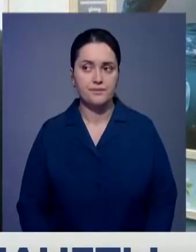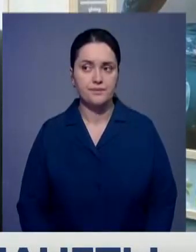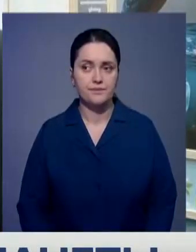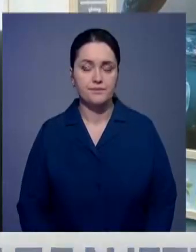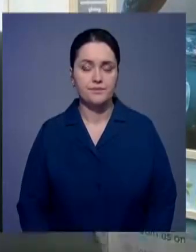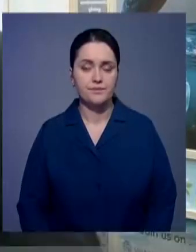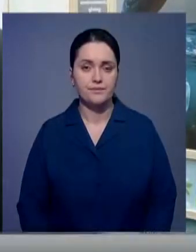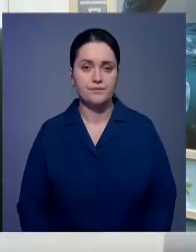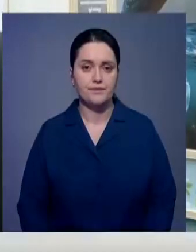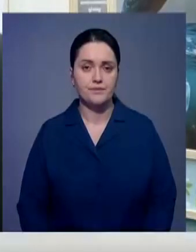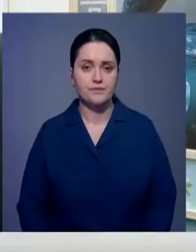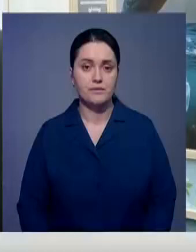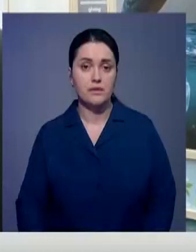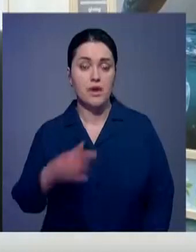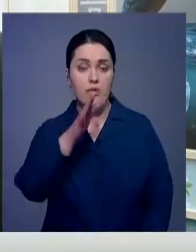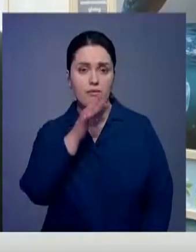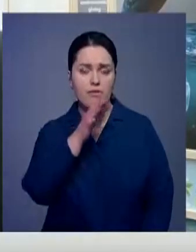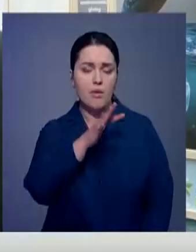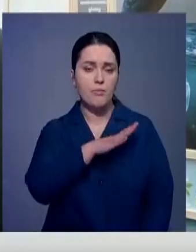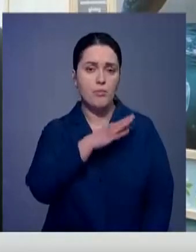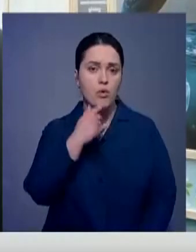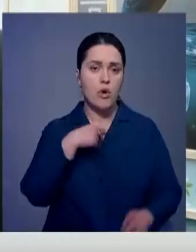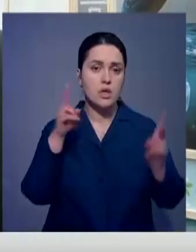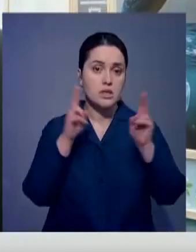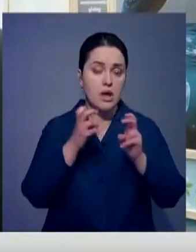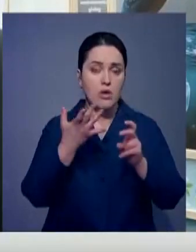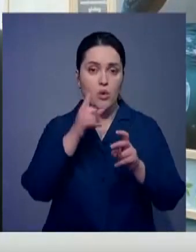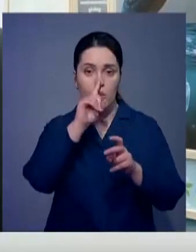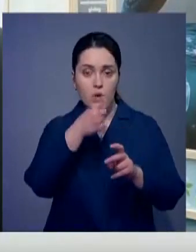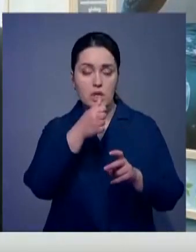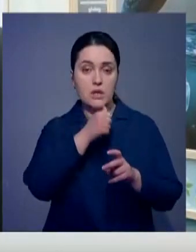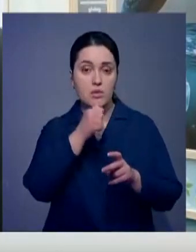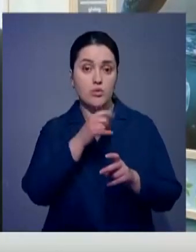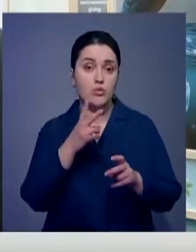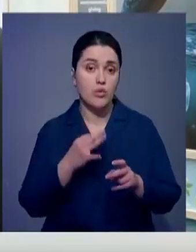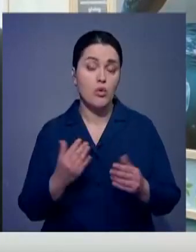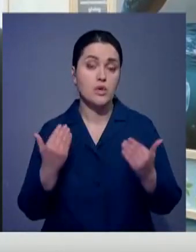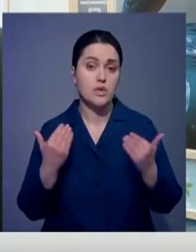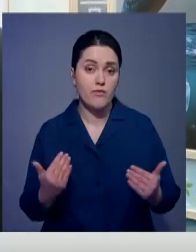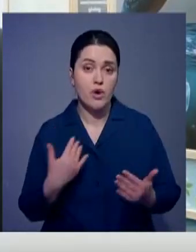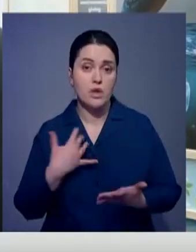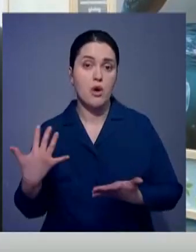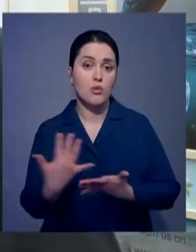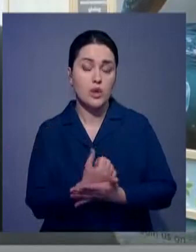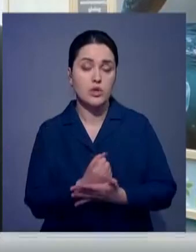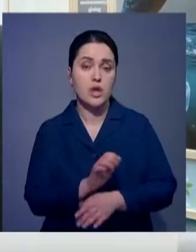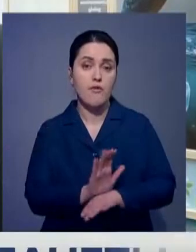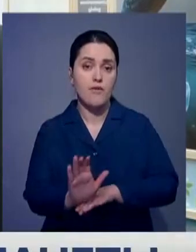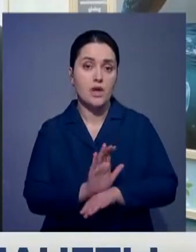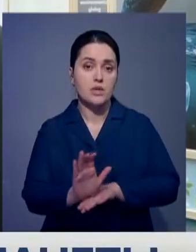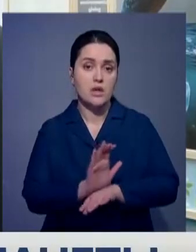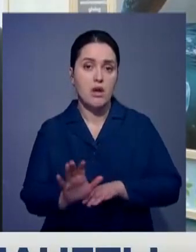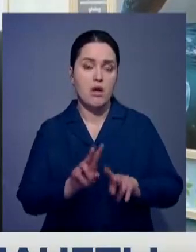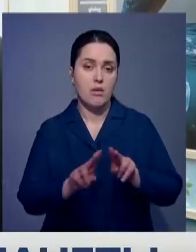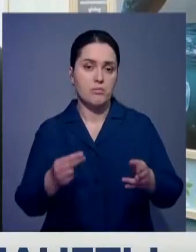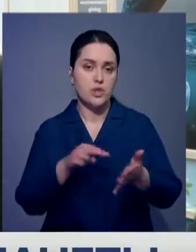Да, на это потребовались месяцы исследований и больше года тестов. Но сегодня нам удается производить продукцию примерно по той же